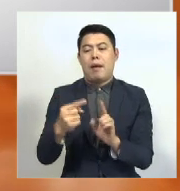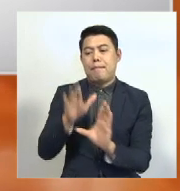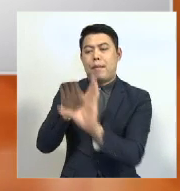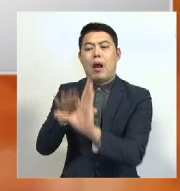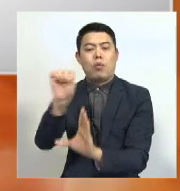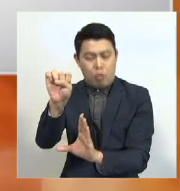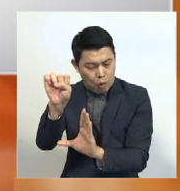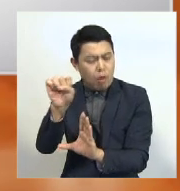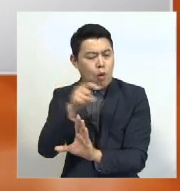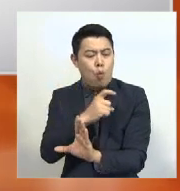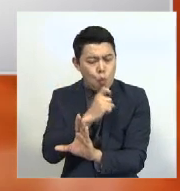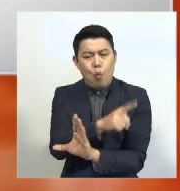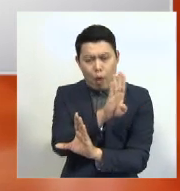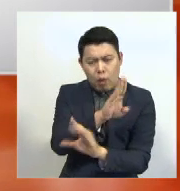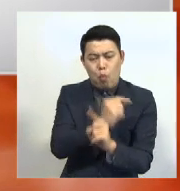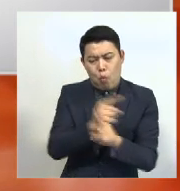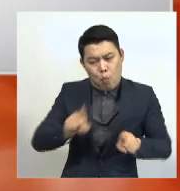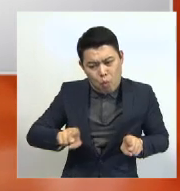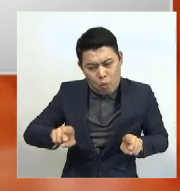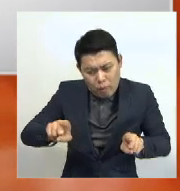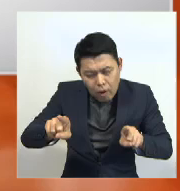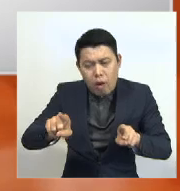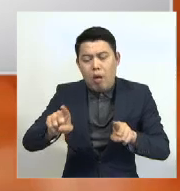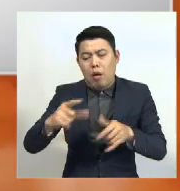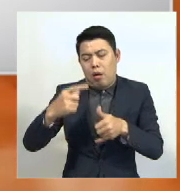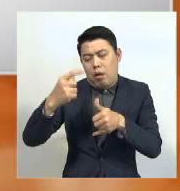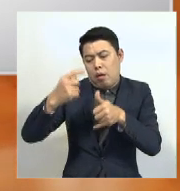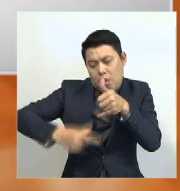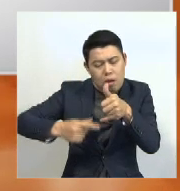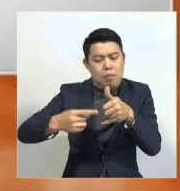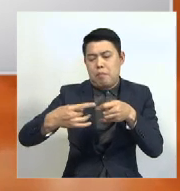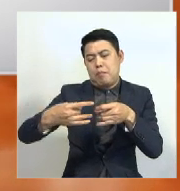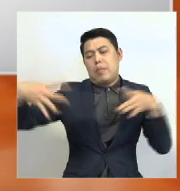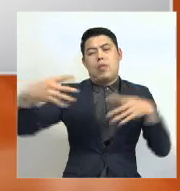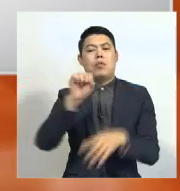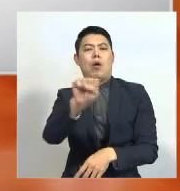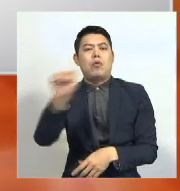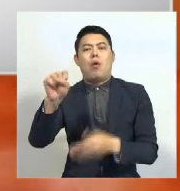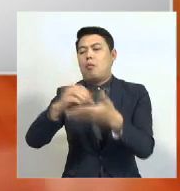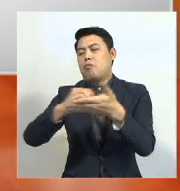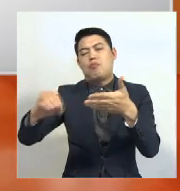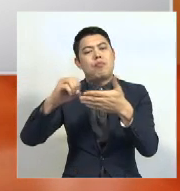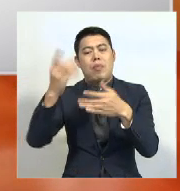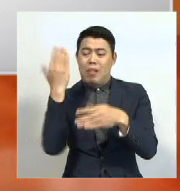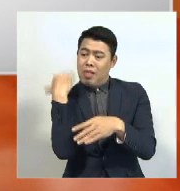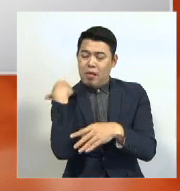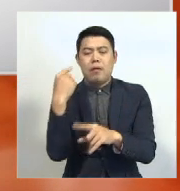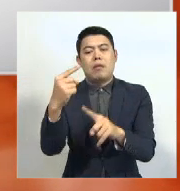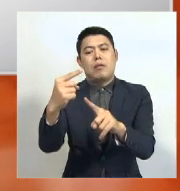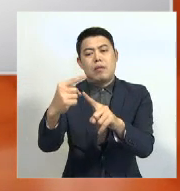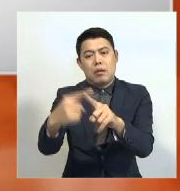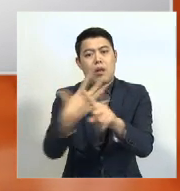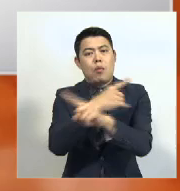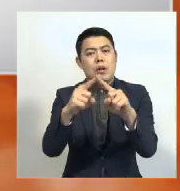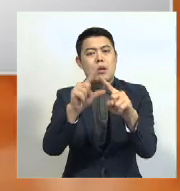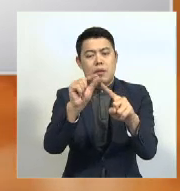มัครส.ส.บัญชีรายชื่อซึ่งก็ถือว่ามีคุณสมบัติต้องห้ามสมาชิกภาพส.ส.สิ้นสุดลงตั้งแต่วันที่